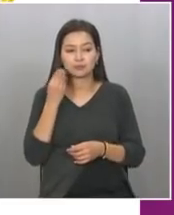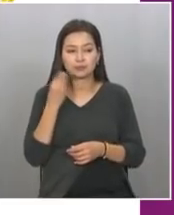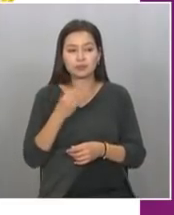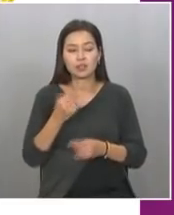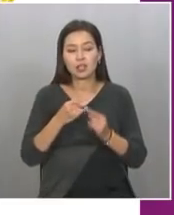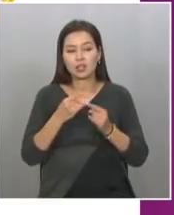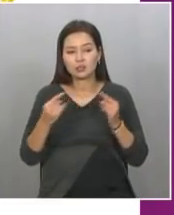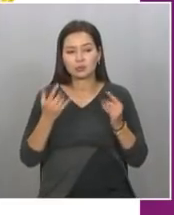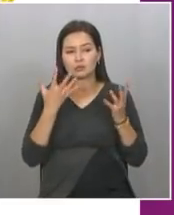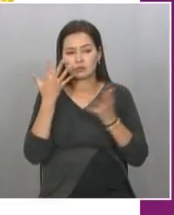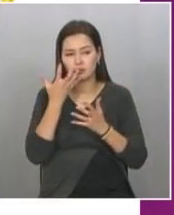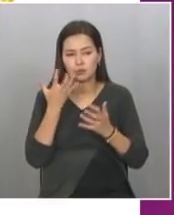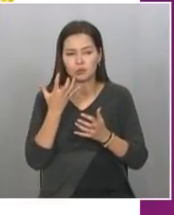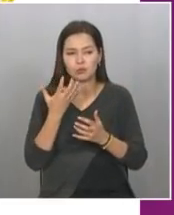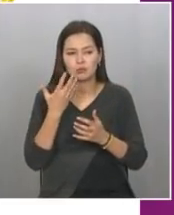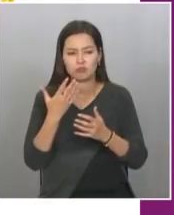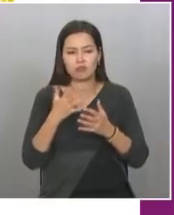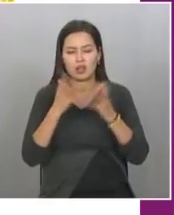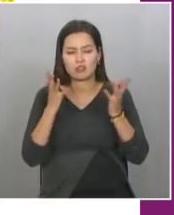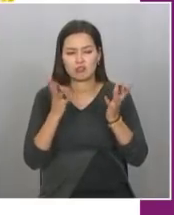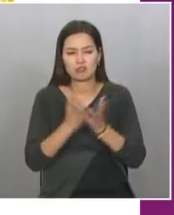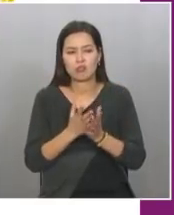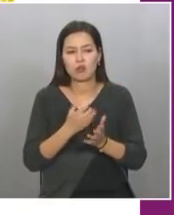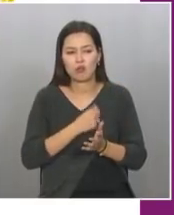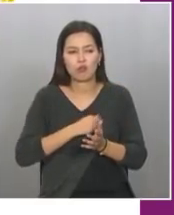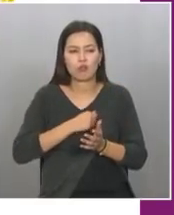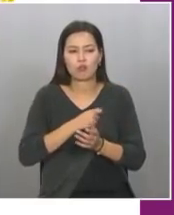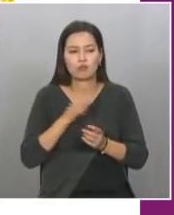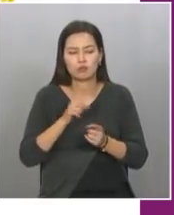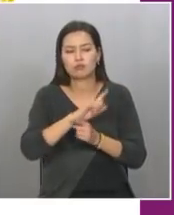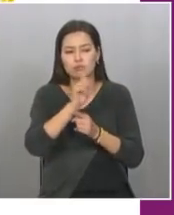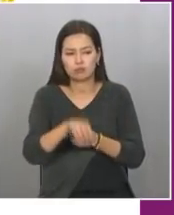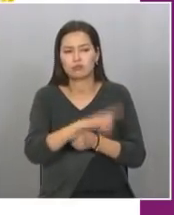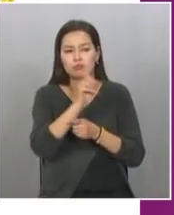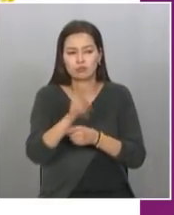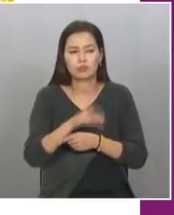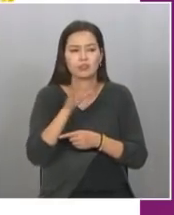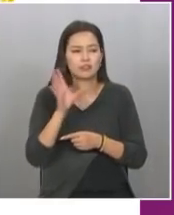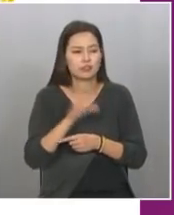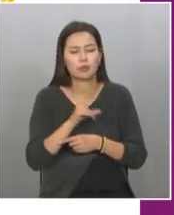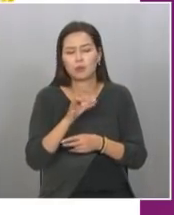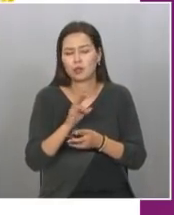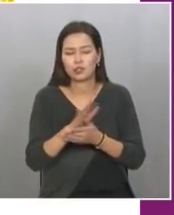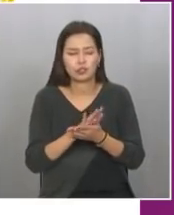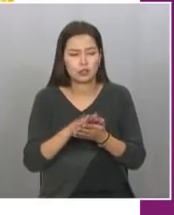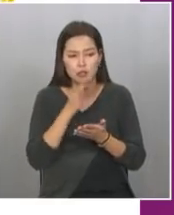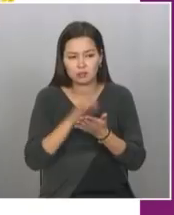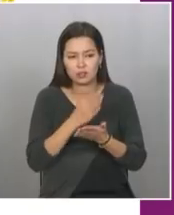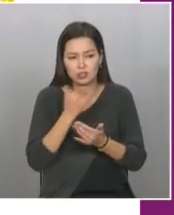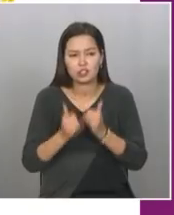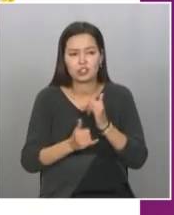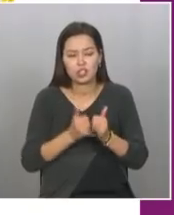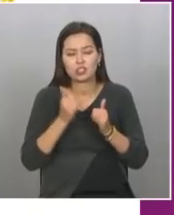и башенные грозные. Бегут часы по кругу, и все им нипочем. Шаги, часы,